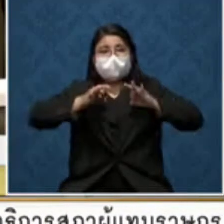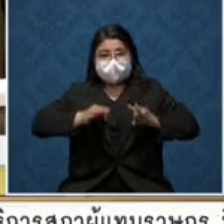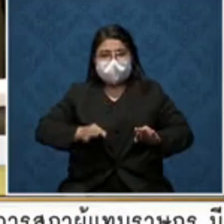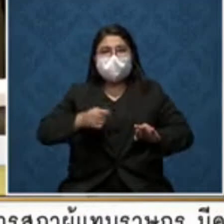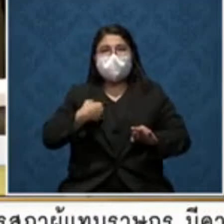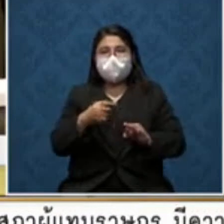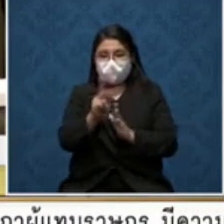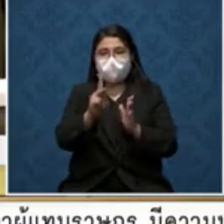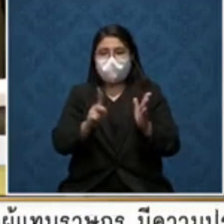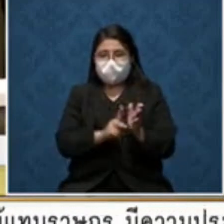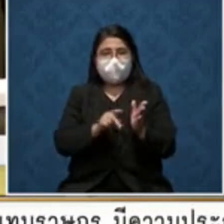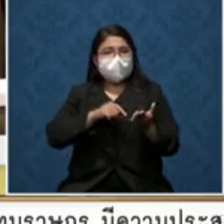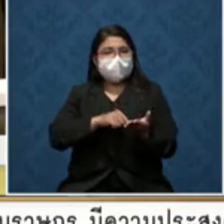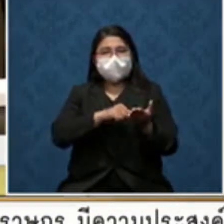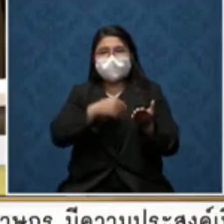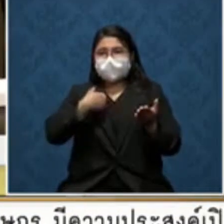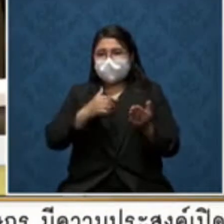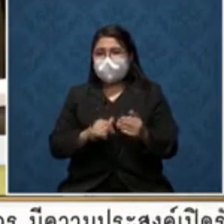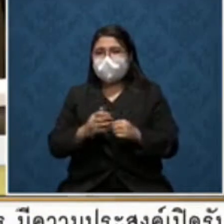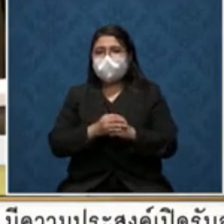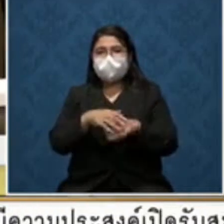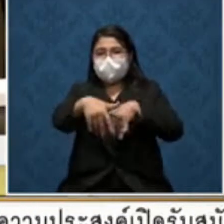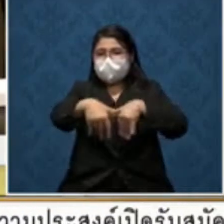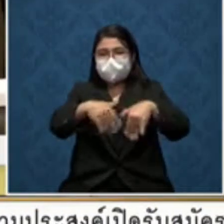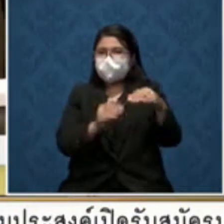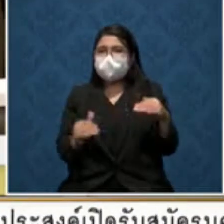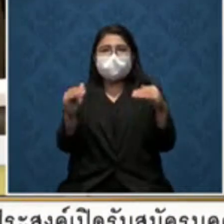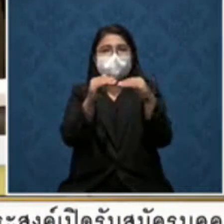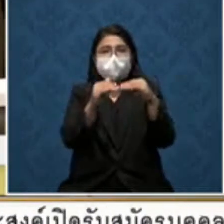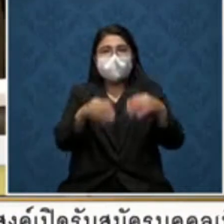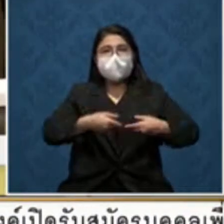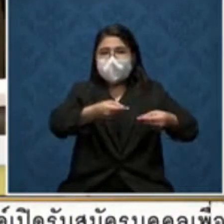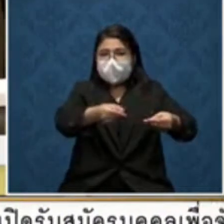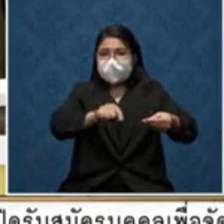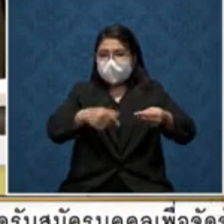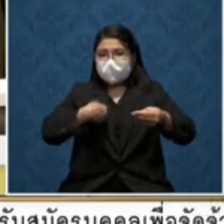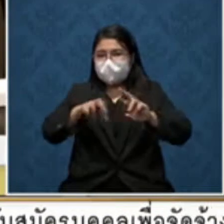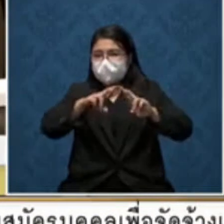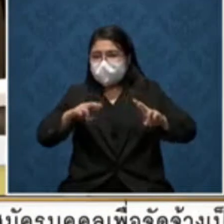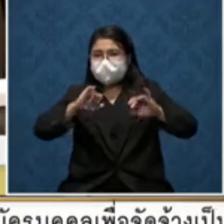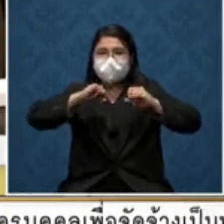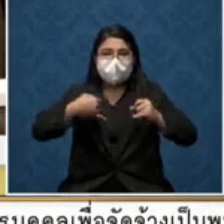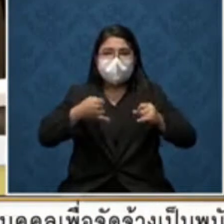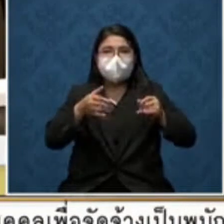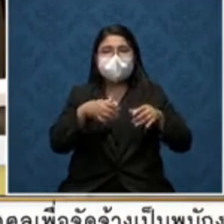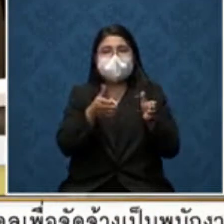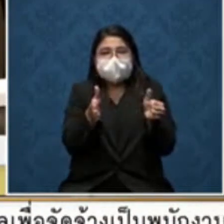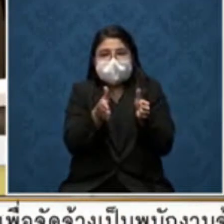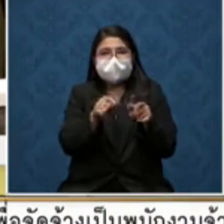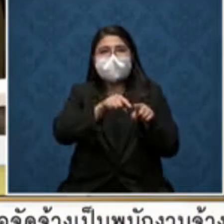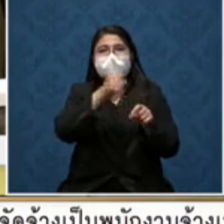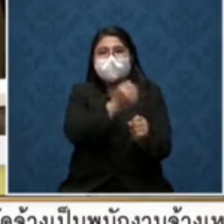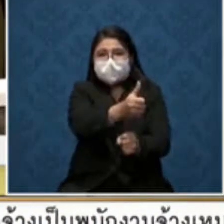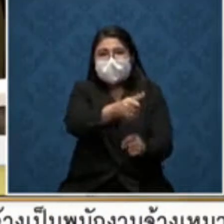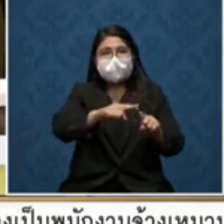กฎหมายนี้ให้ความเป็ทำกัประชาชน้ไ spanหรอไม่แต่หักนี้ไม่ใช่เป็เรื่องของ